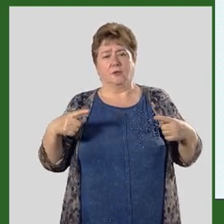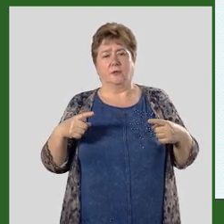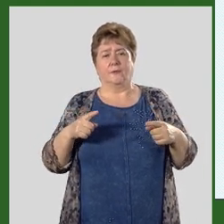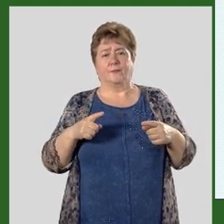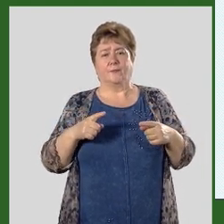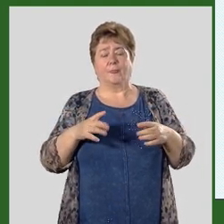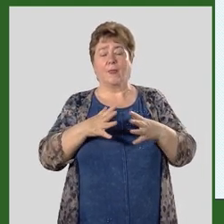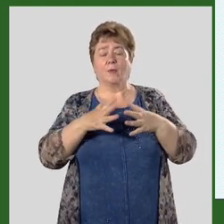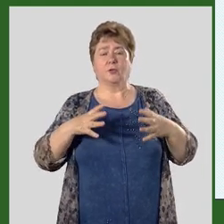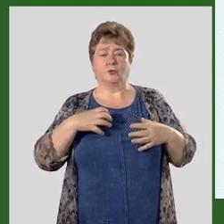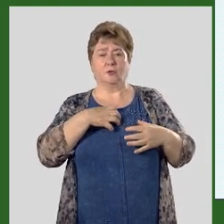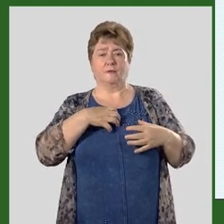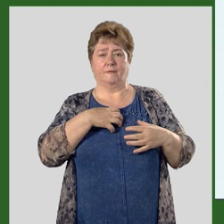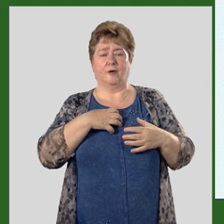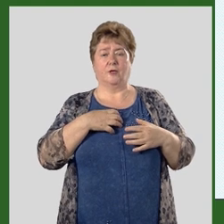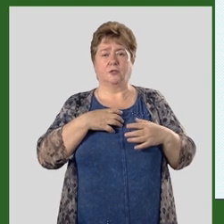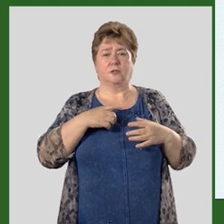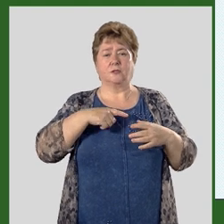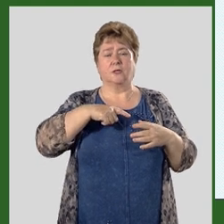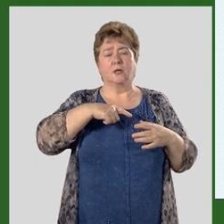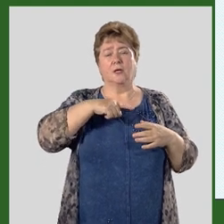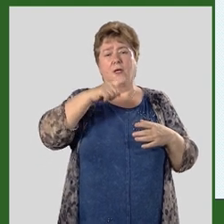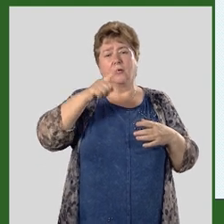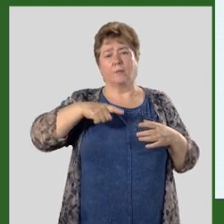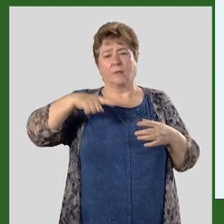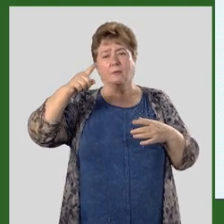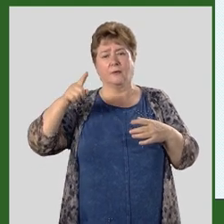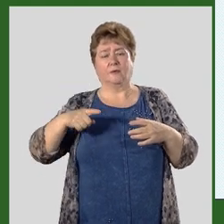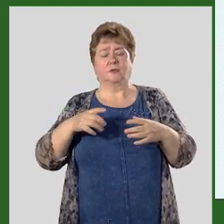Большое значение имеет демографическая политика страны.